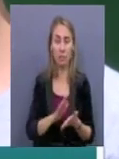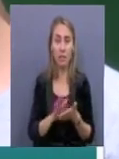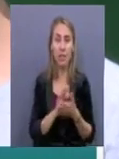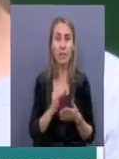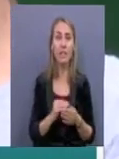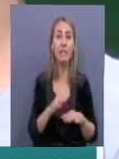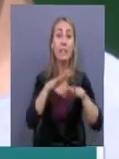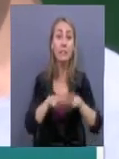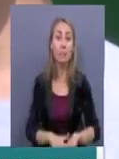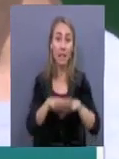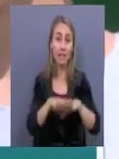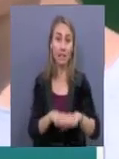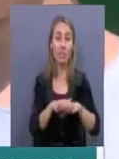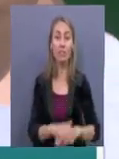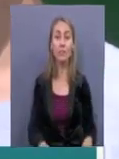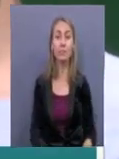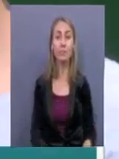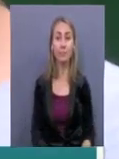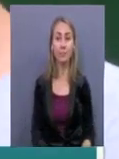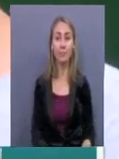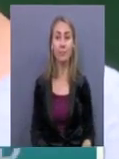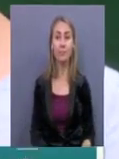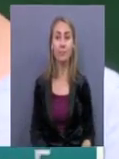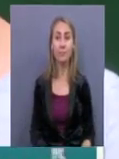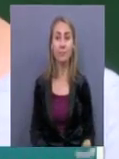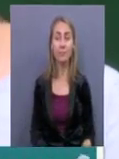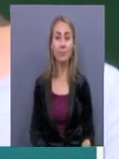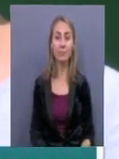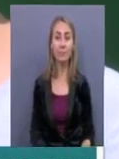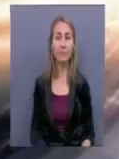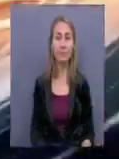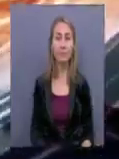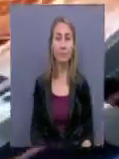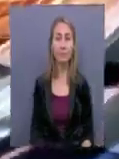қоспалар кездескен күннің өзінде біз оны әрдайым тазалап, сүзгіден өткіземіз.